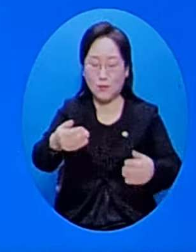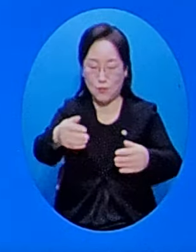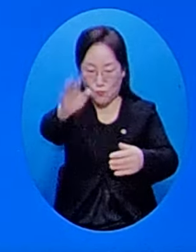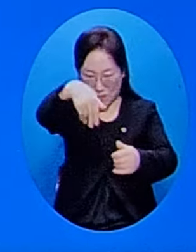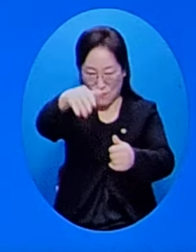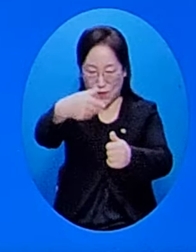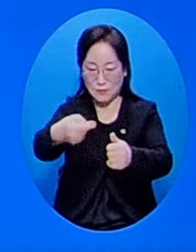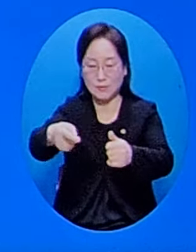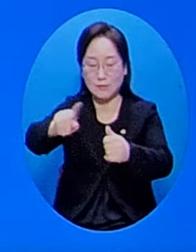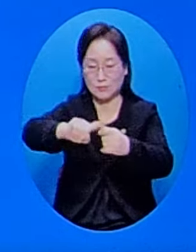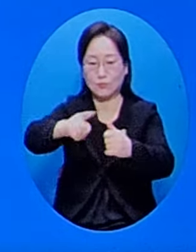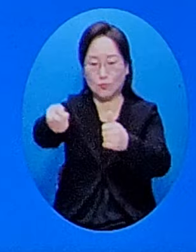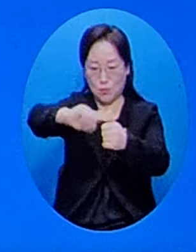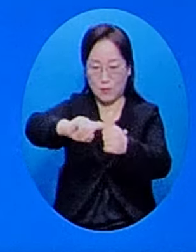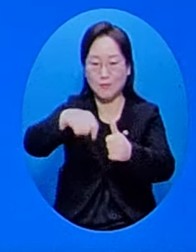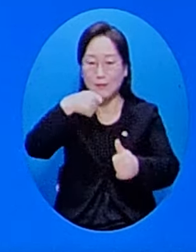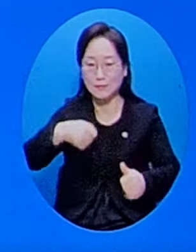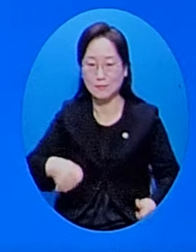올라와라.